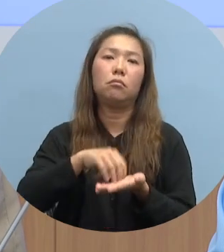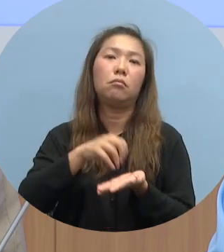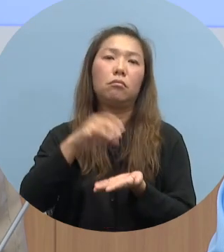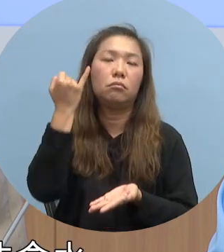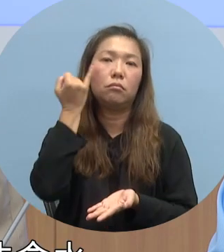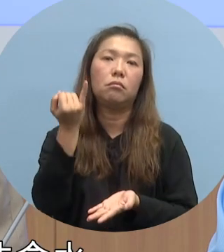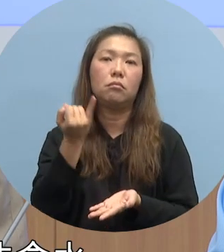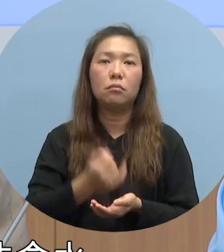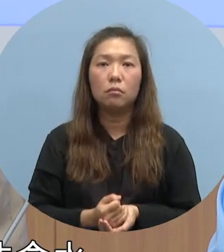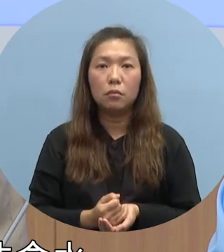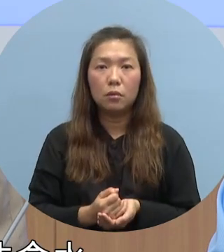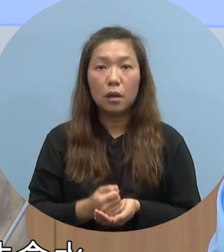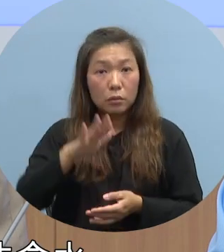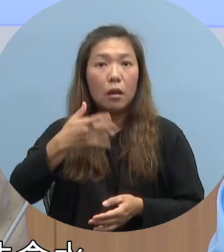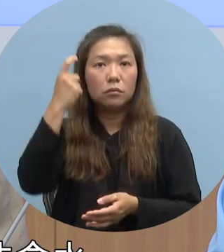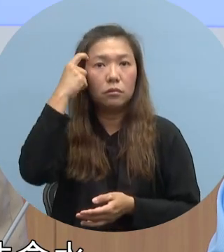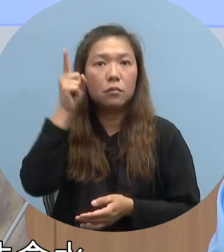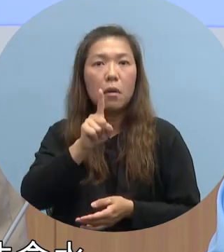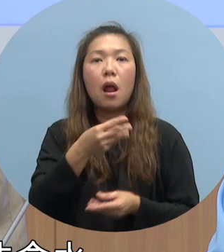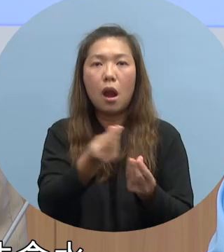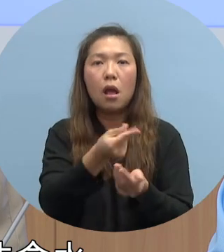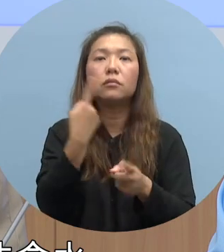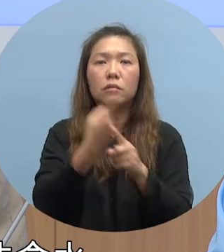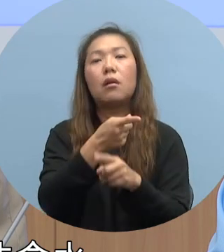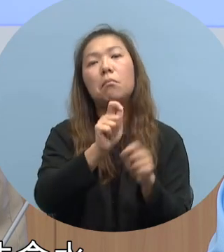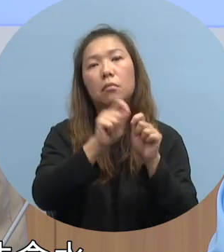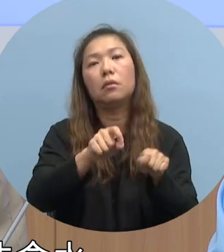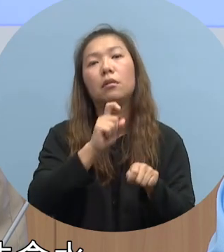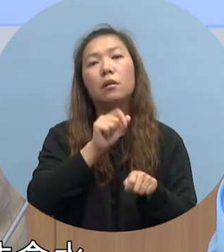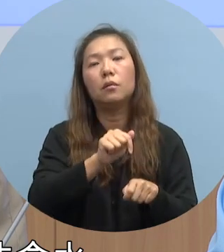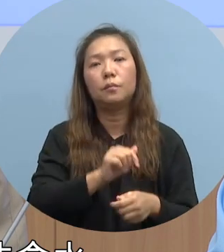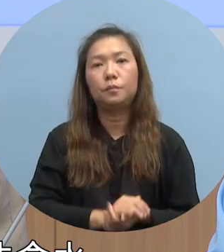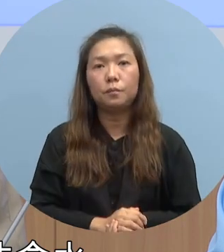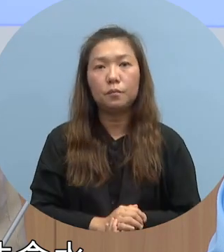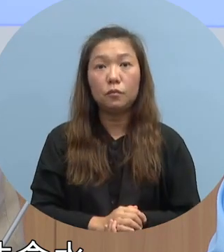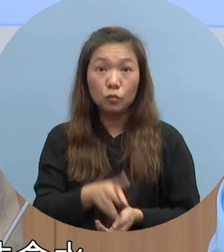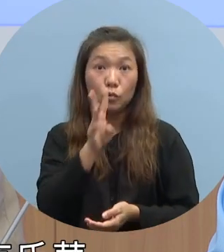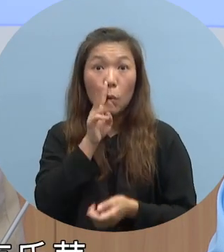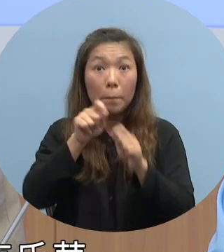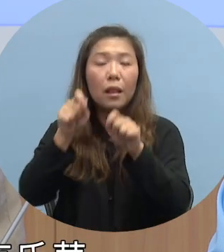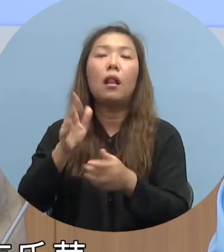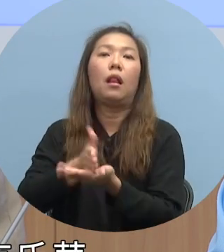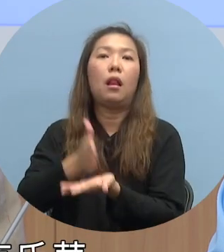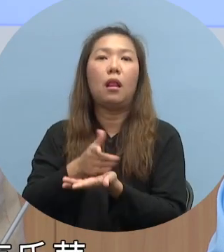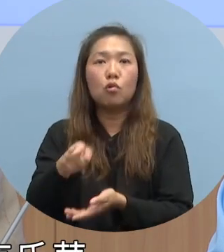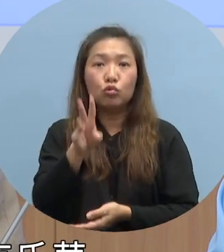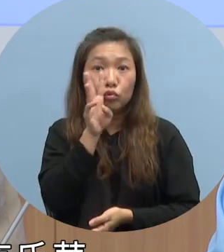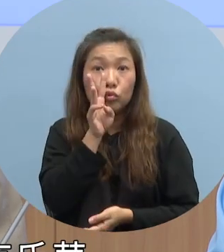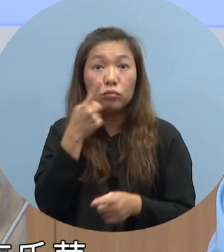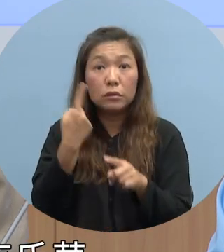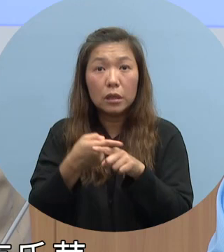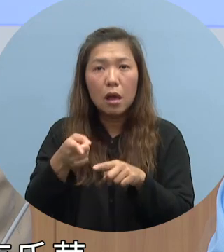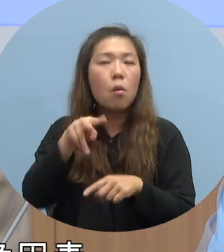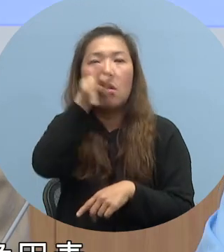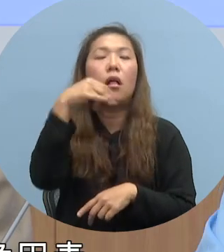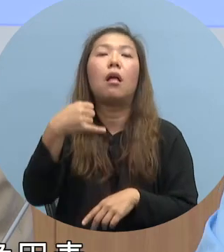啦。但係我哋淨係知道一樣嘢，就係嗰啲泥係真係有問題。不是水有問題，我們在水裡我們基本上現在